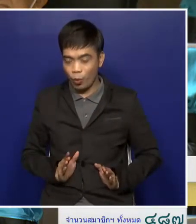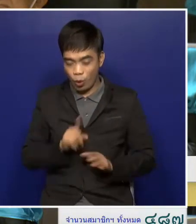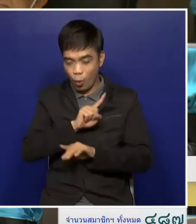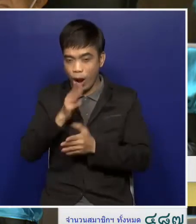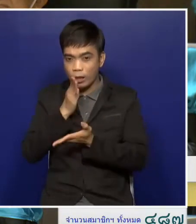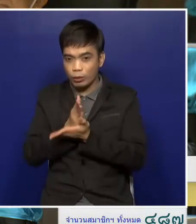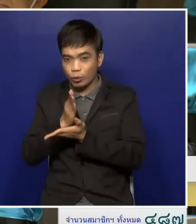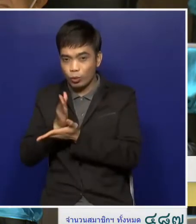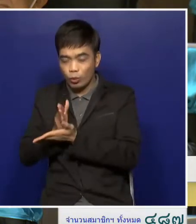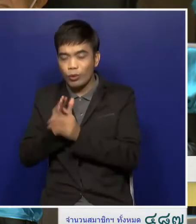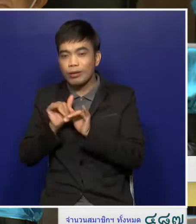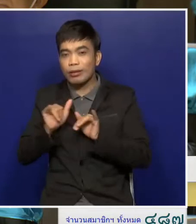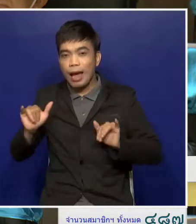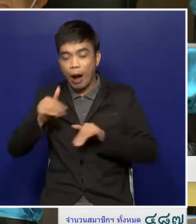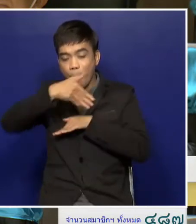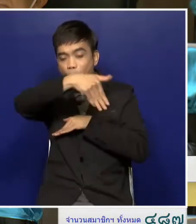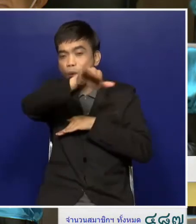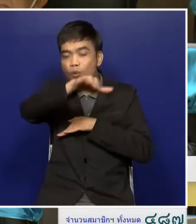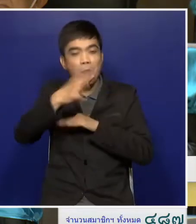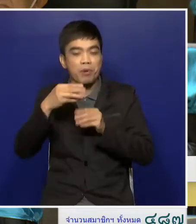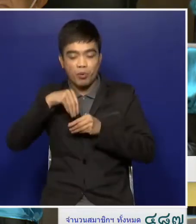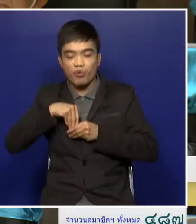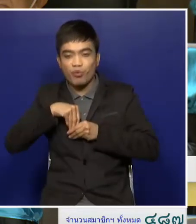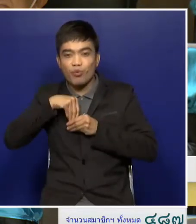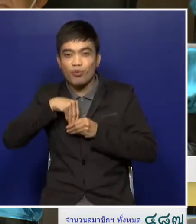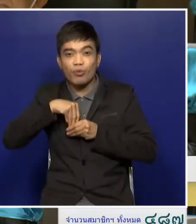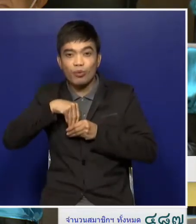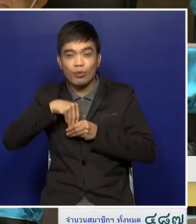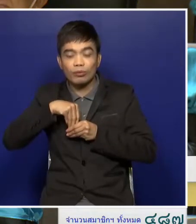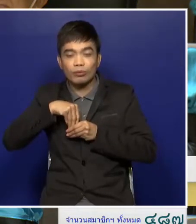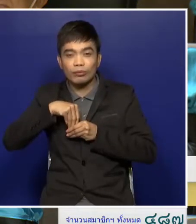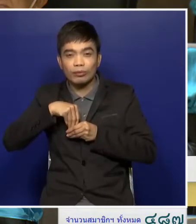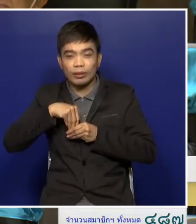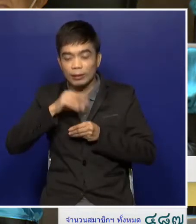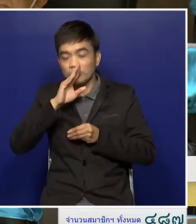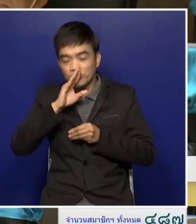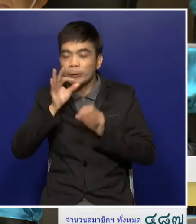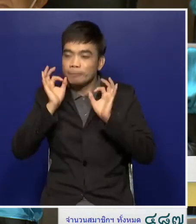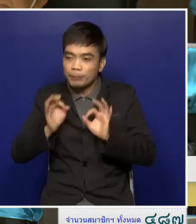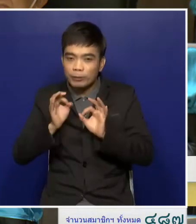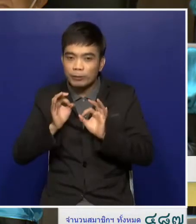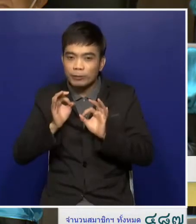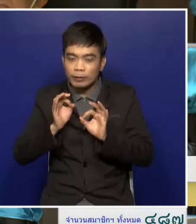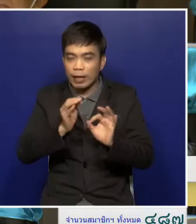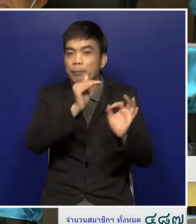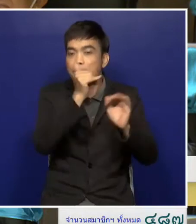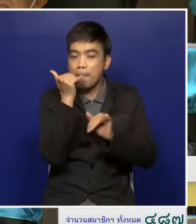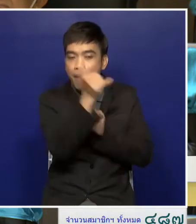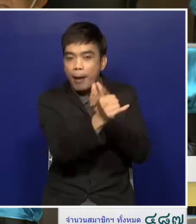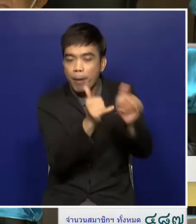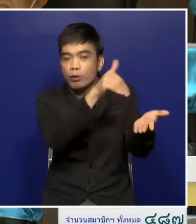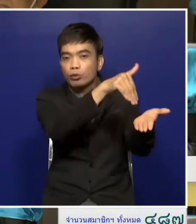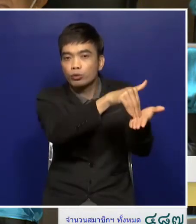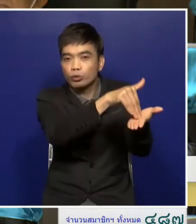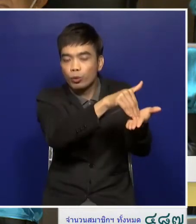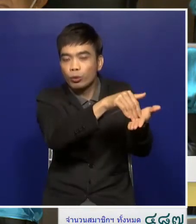านก็ไม่ได้ออกไปต่างจังหวัดนะครับก็จะเน้นในการใช้ศูนย์เยาวชนในการไ